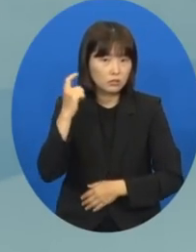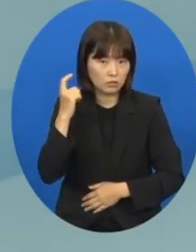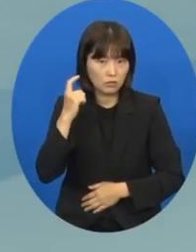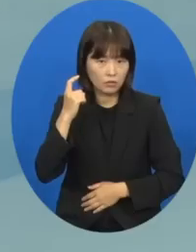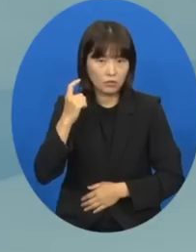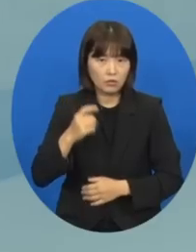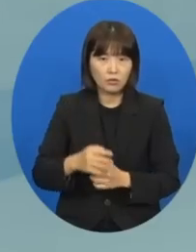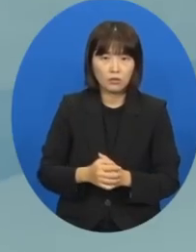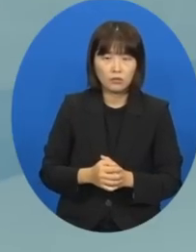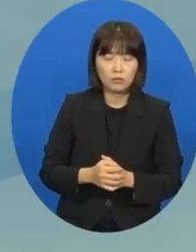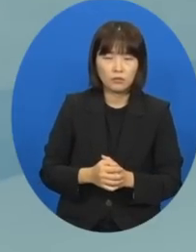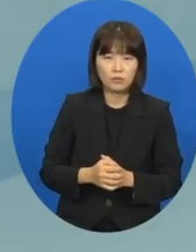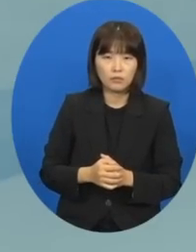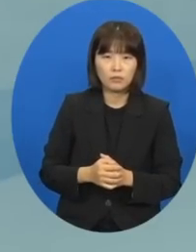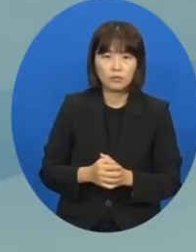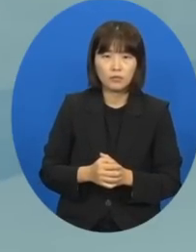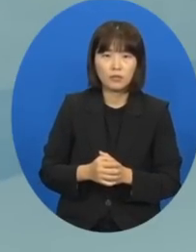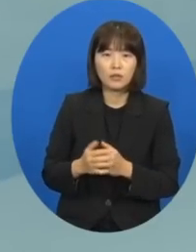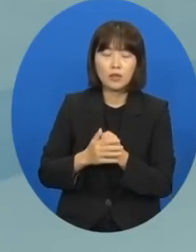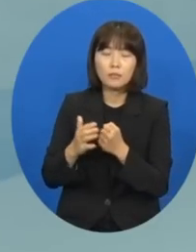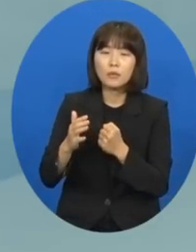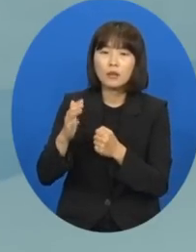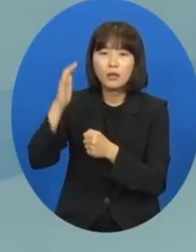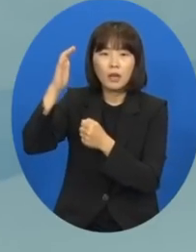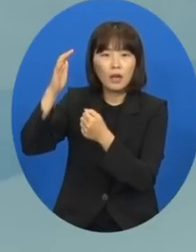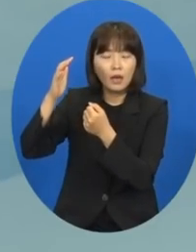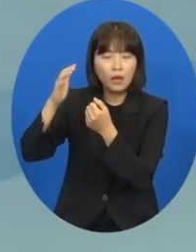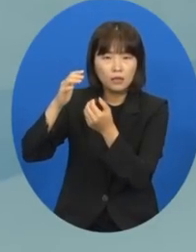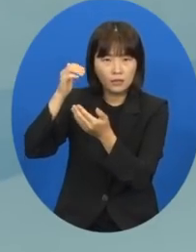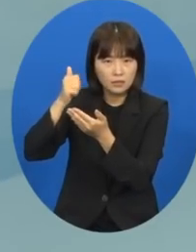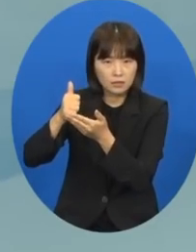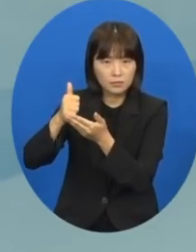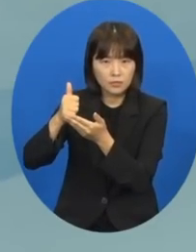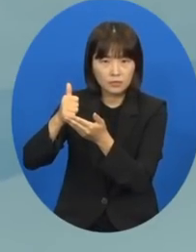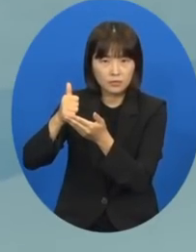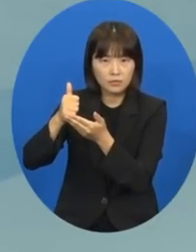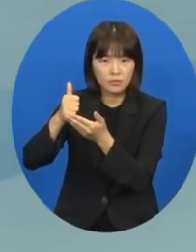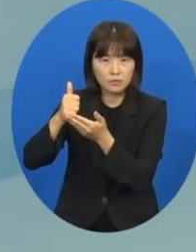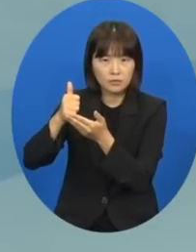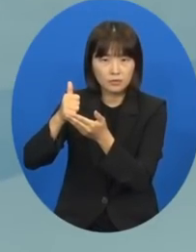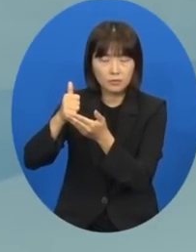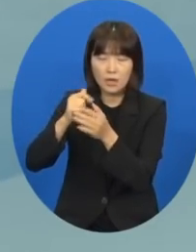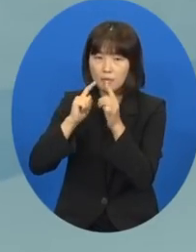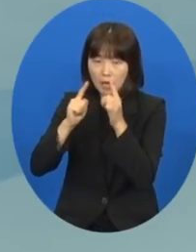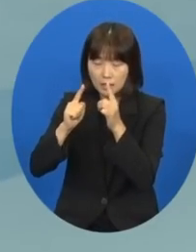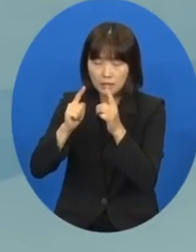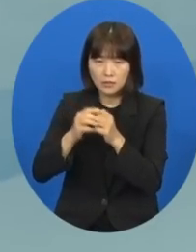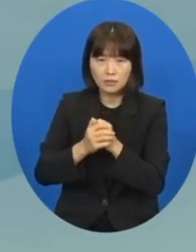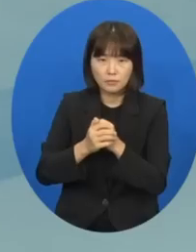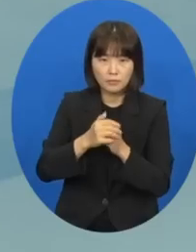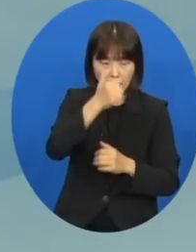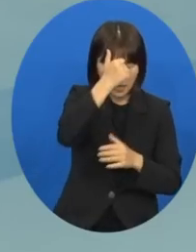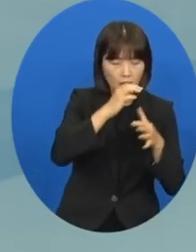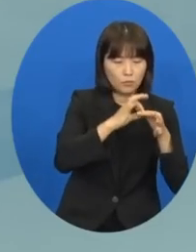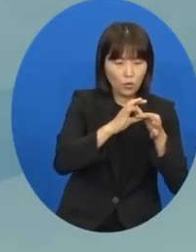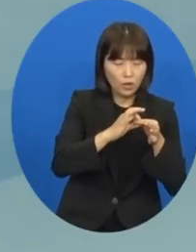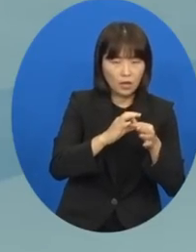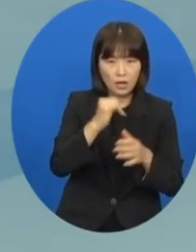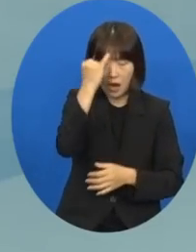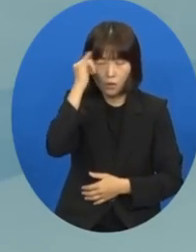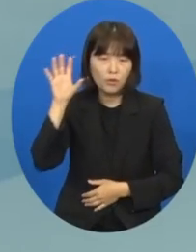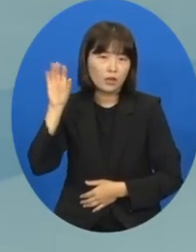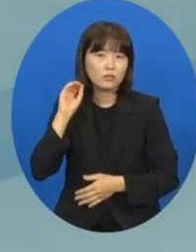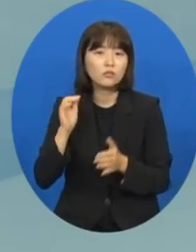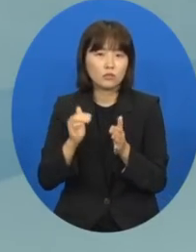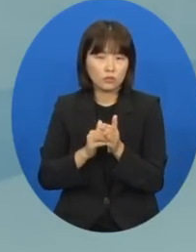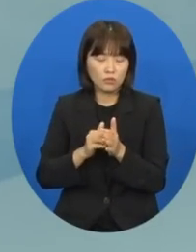그래서 하와는 하나님이 아니라 아담으로부터 간접적으로 그 말씀을 전해 듣는 것입니다. 어느 날 뱀이